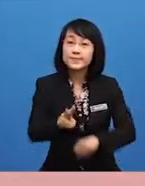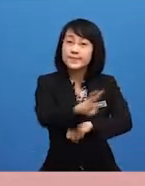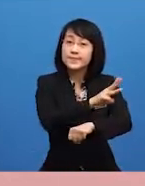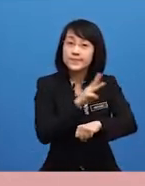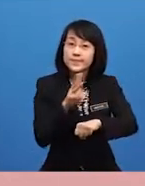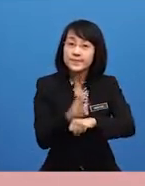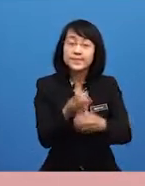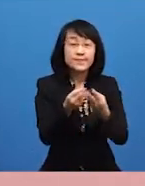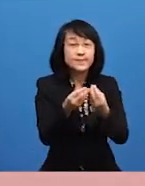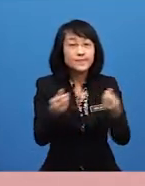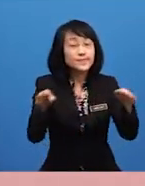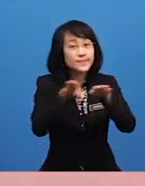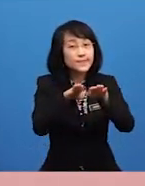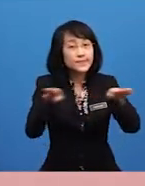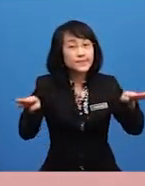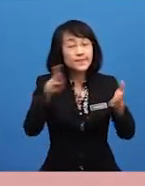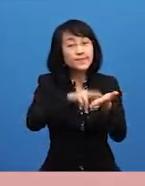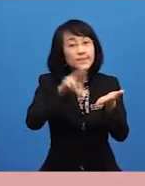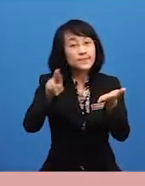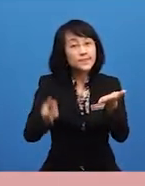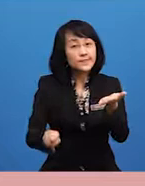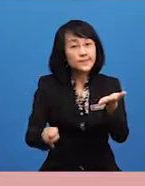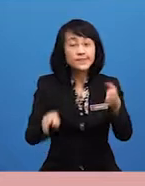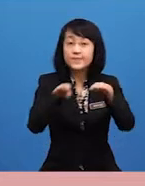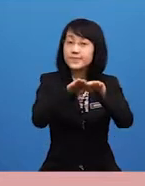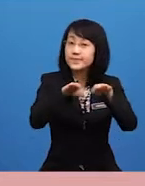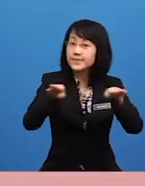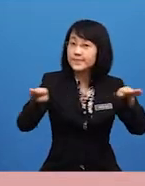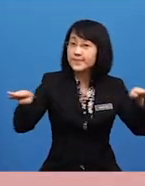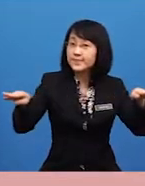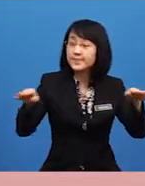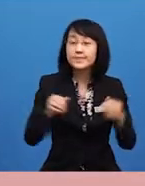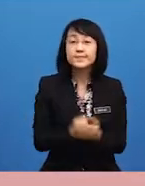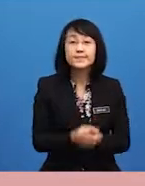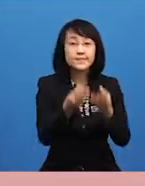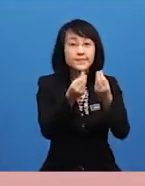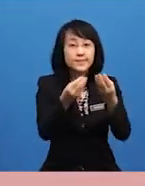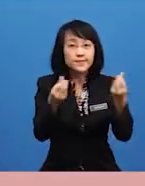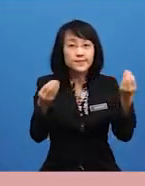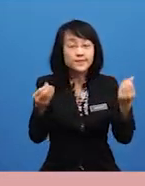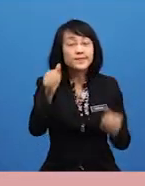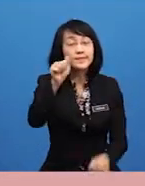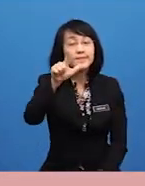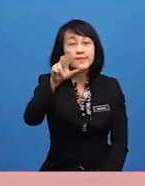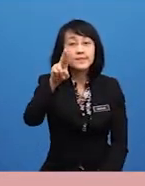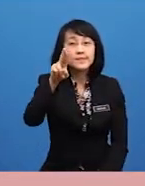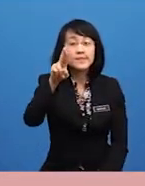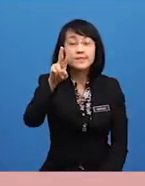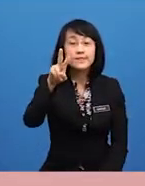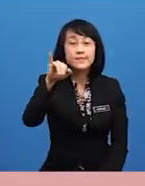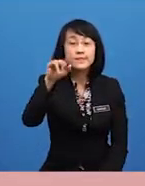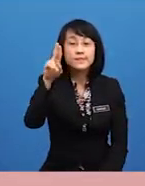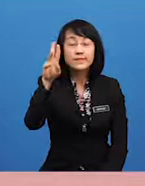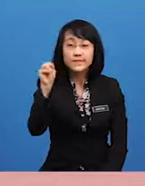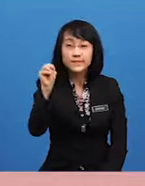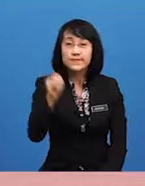kawasan tanah pamah yang rendah, rata dan bertanah aluvium. Dataran